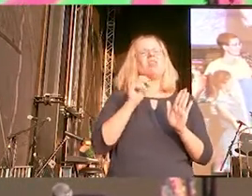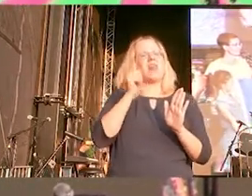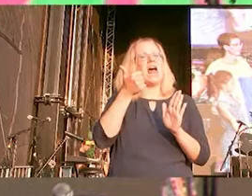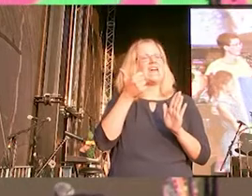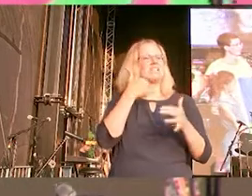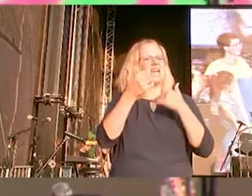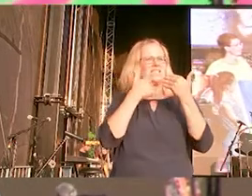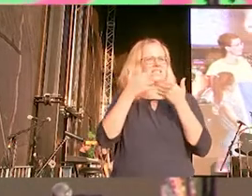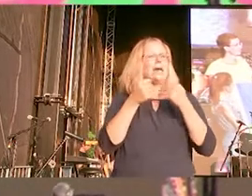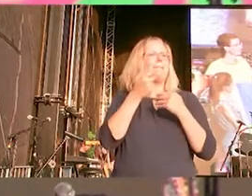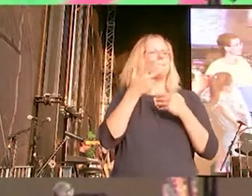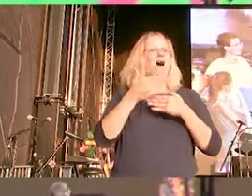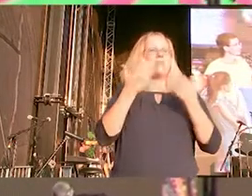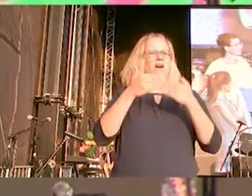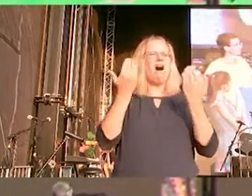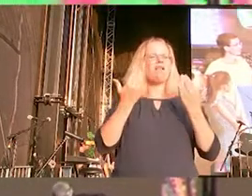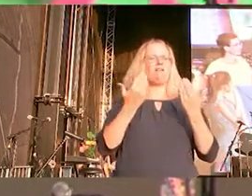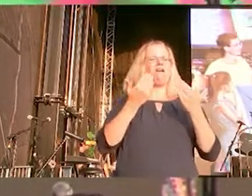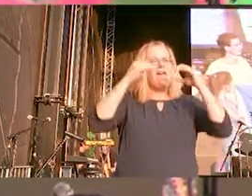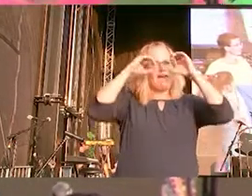wir vor ein paar Tagen in Jena